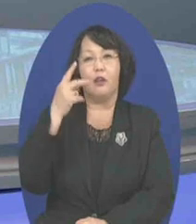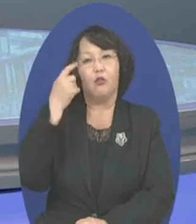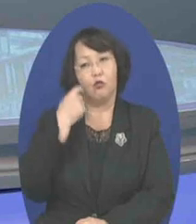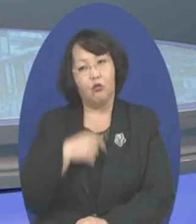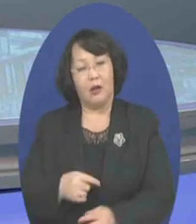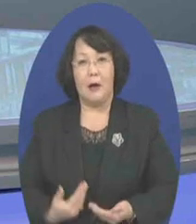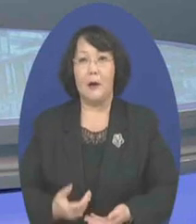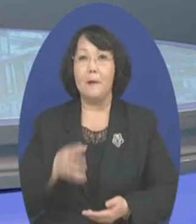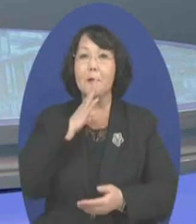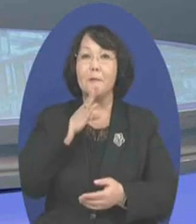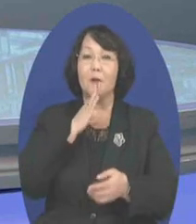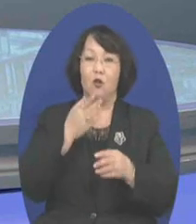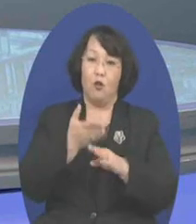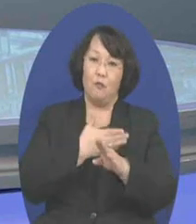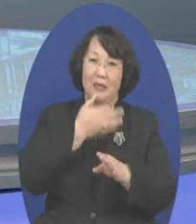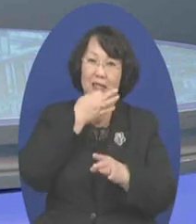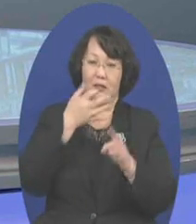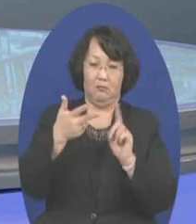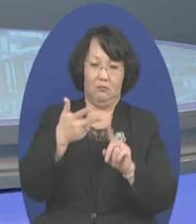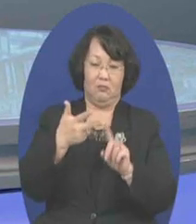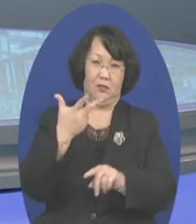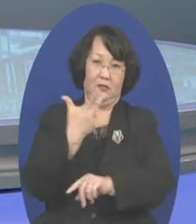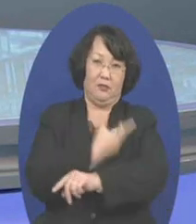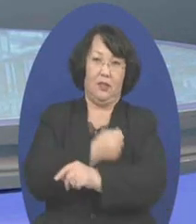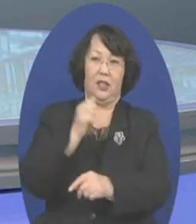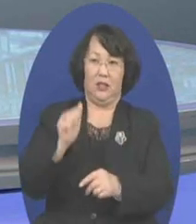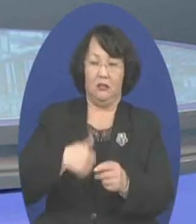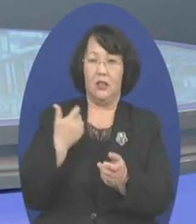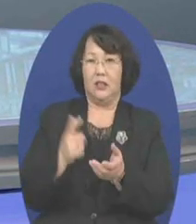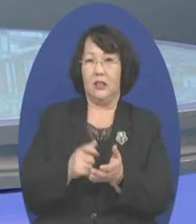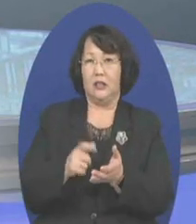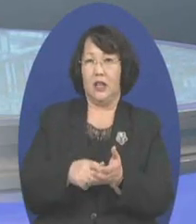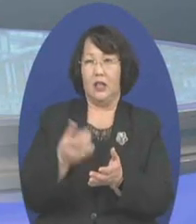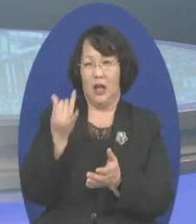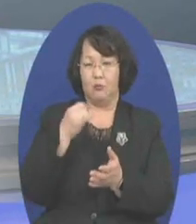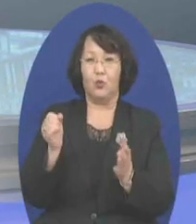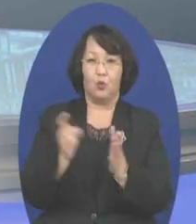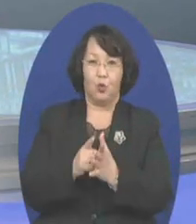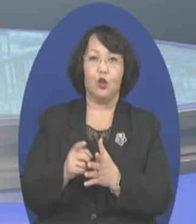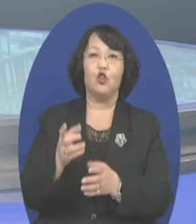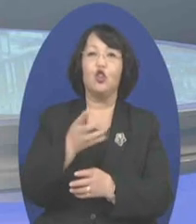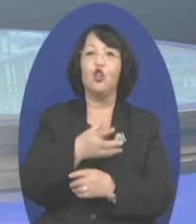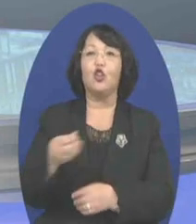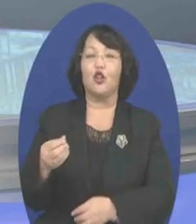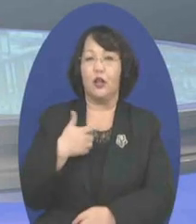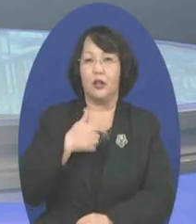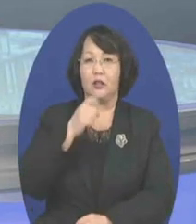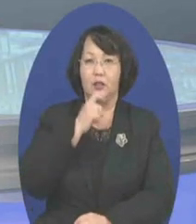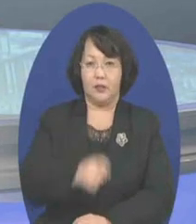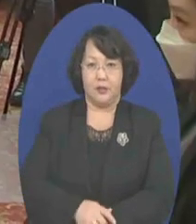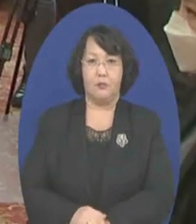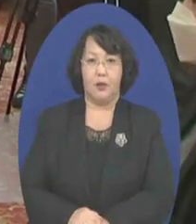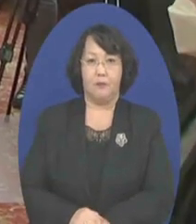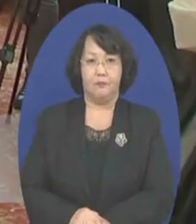шилжихэд вакциныг 3 дугаар тун чухал үүрэгтэй гэдгийг нээлттэй Улаанбаатар хэвлэлийн баг хурлын үеэр онцлсон